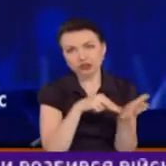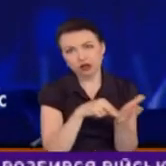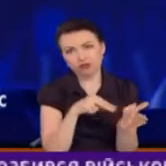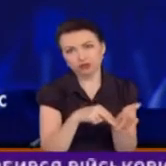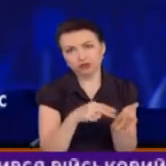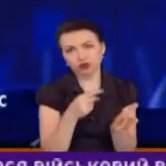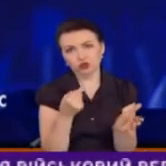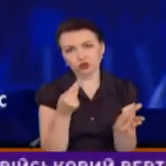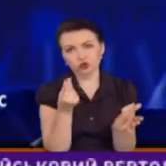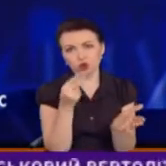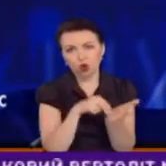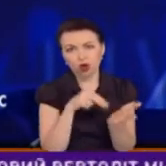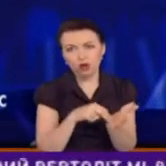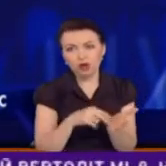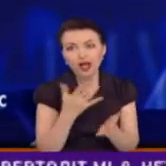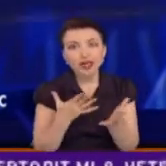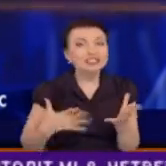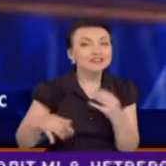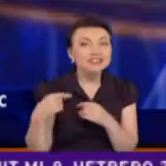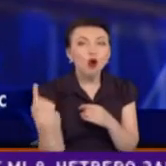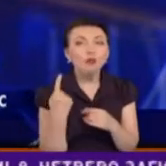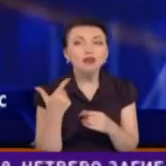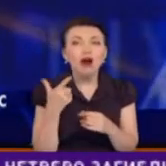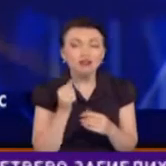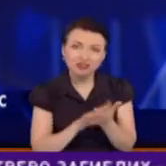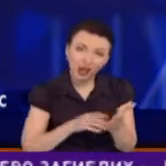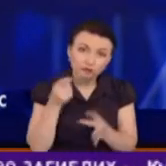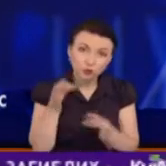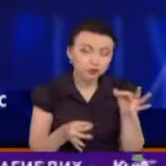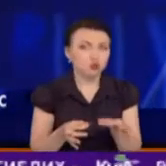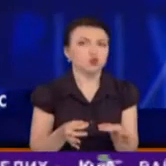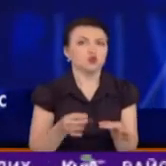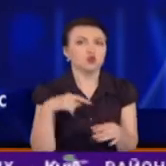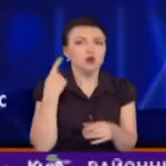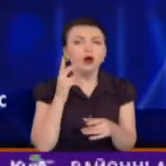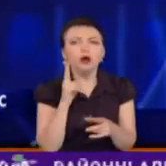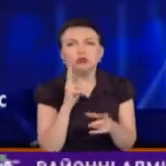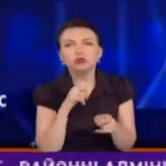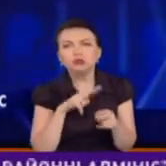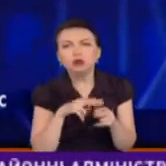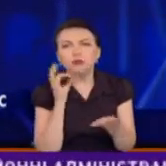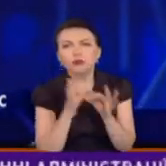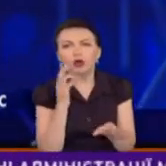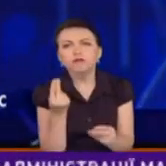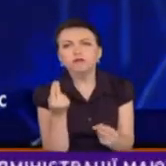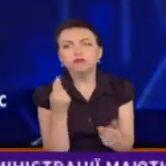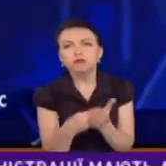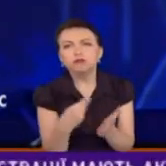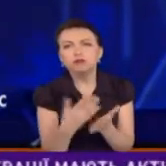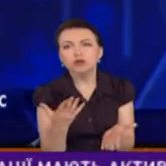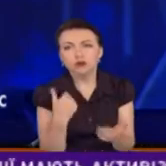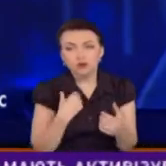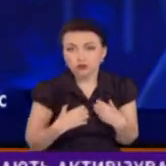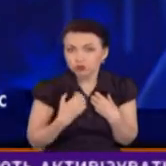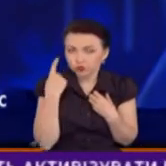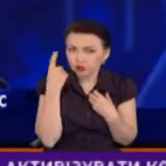їх облгази підуть, це буде не 1 мільярд, а 30 мільярдів. Я зараз не уявляю, хто буде гасити ці гроші. Ну, ми з вами. Ну, я з жахом про